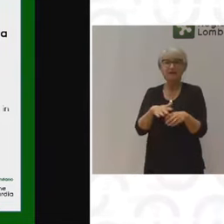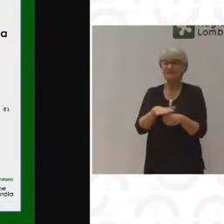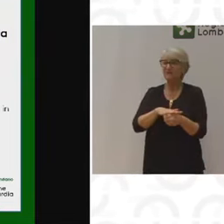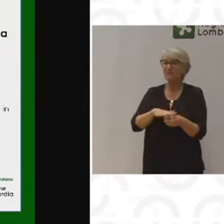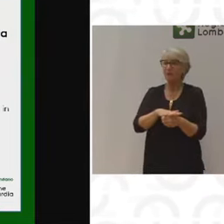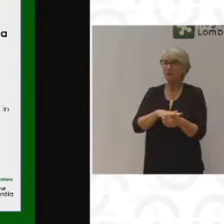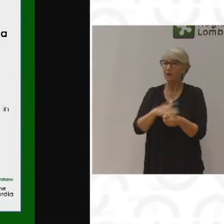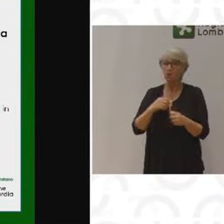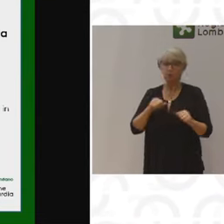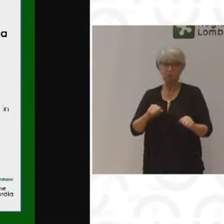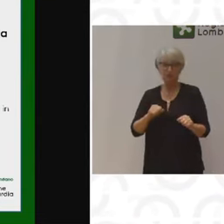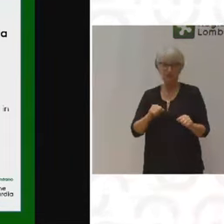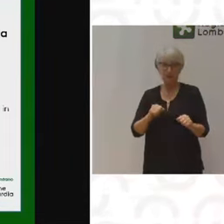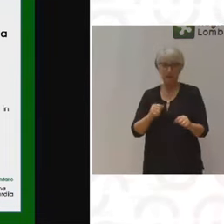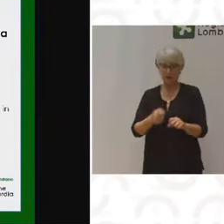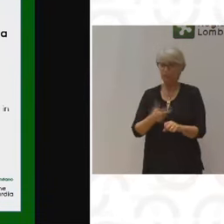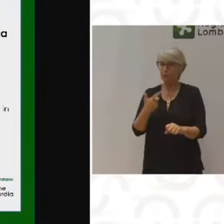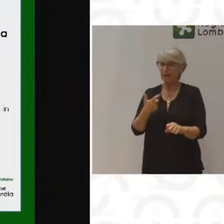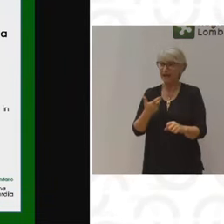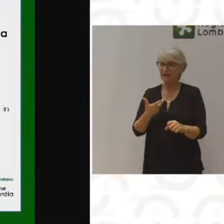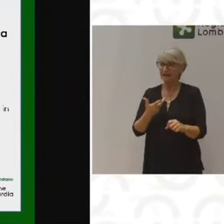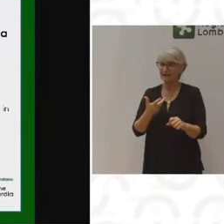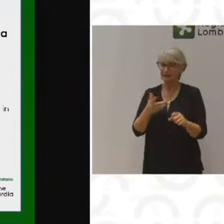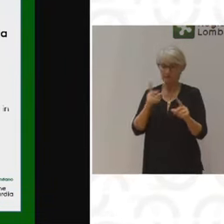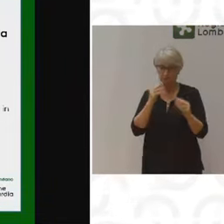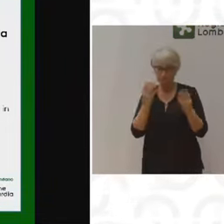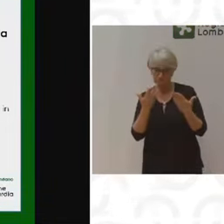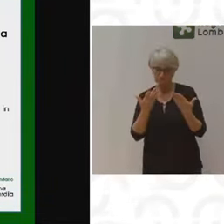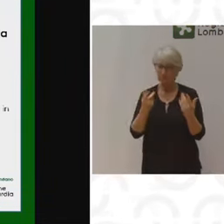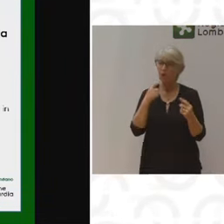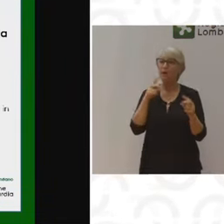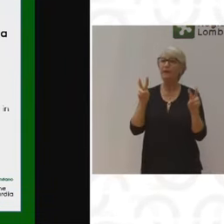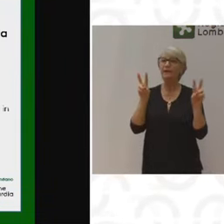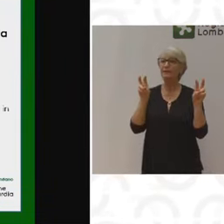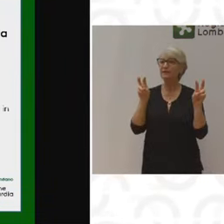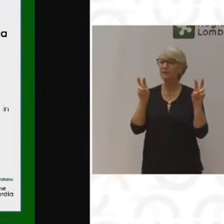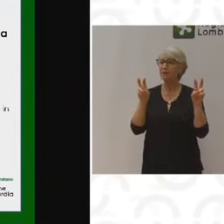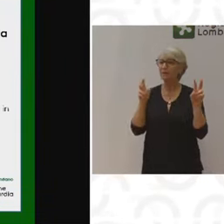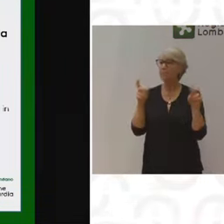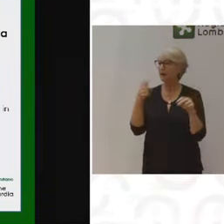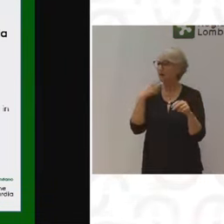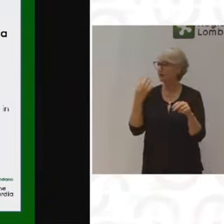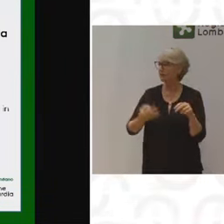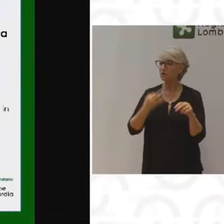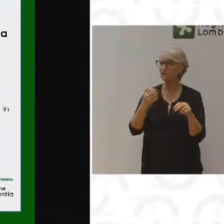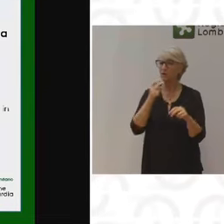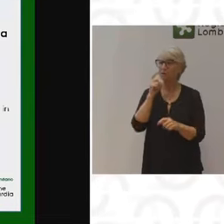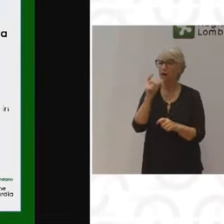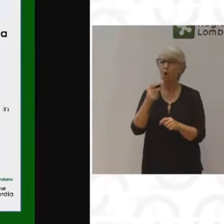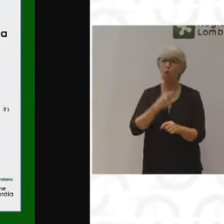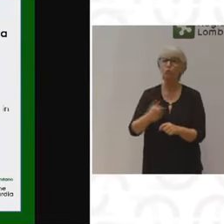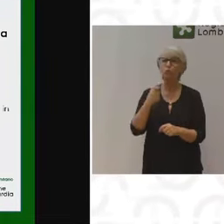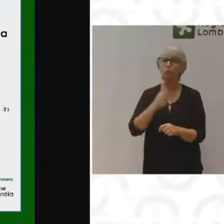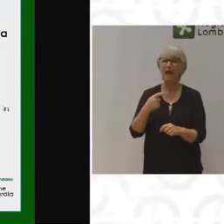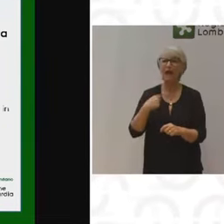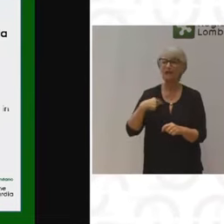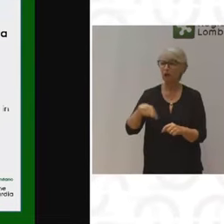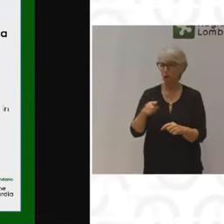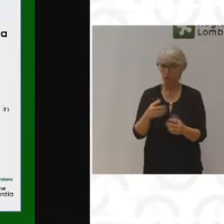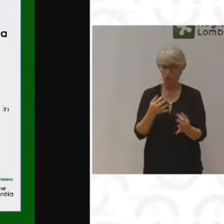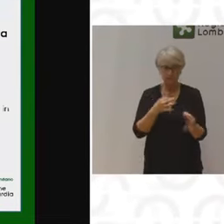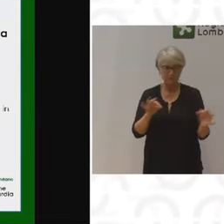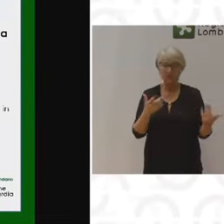quando è possibile, è fondamentale, perché è lì che si permette di sperimentare. Il tema che avete sentito richiamare più volte con la parola durante noi vuol dire semplicemente